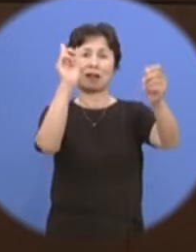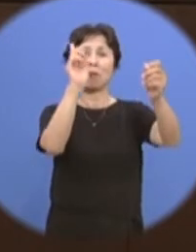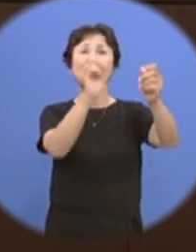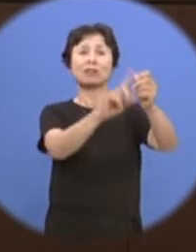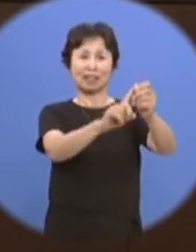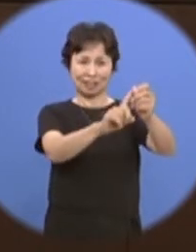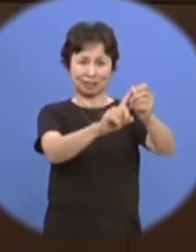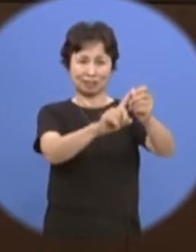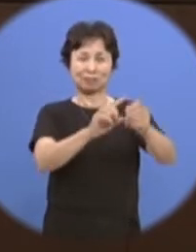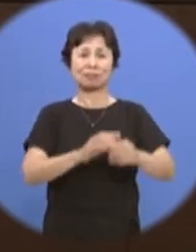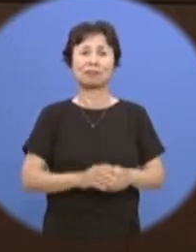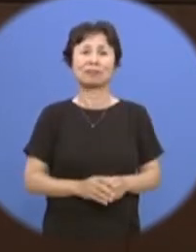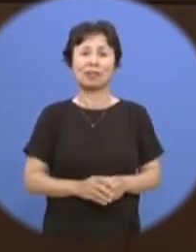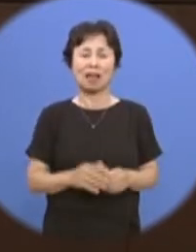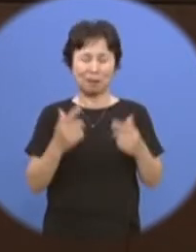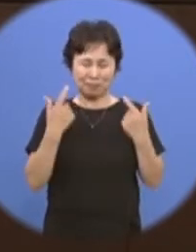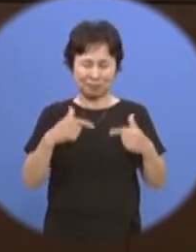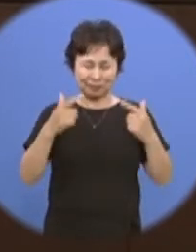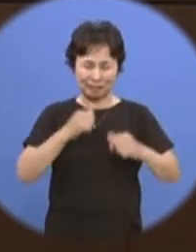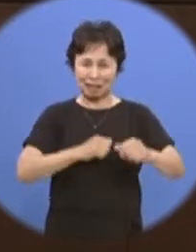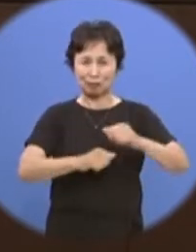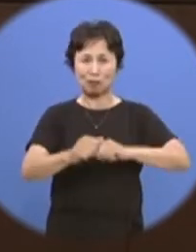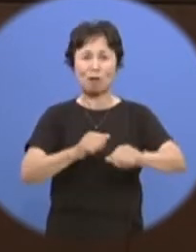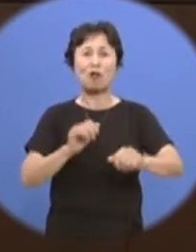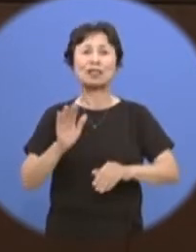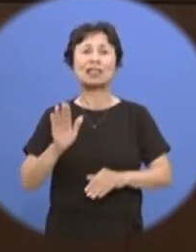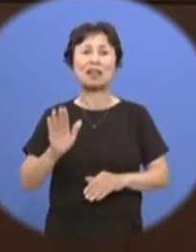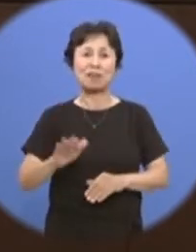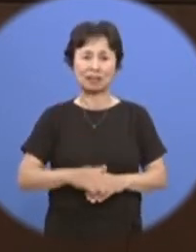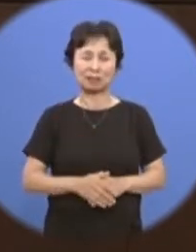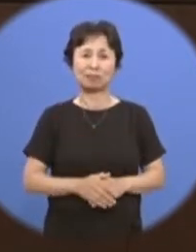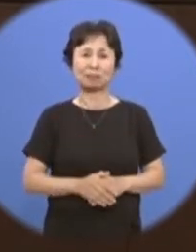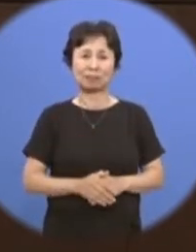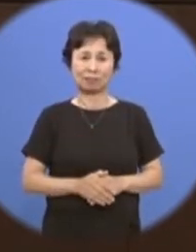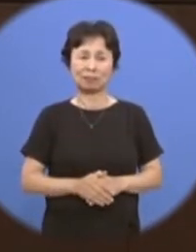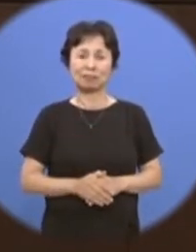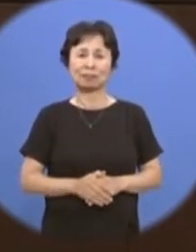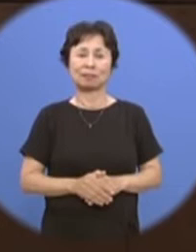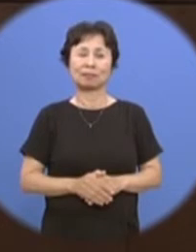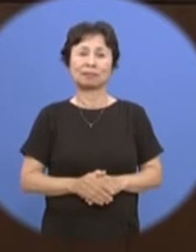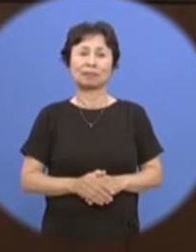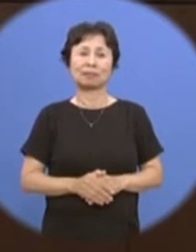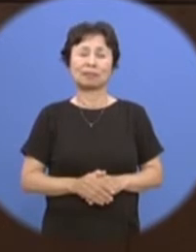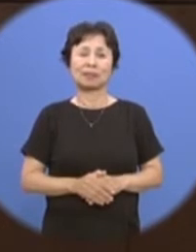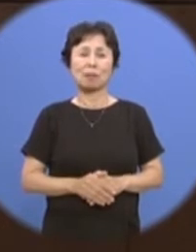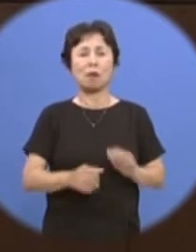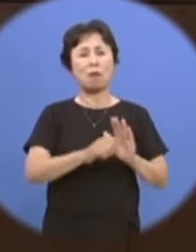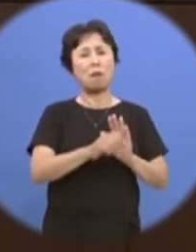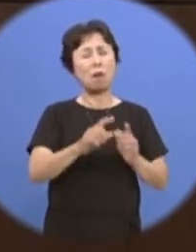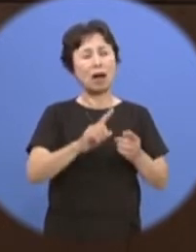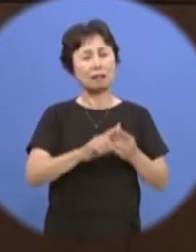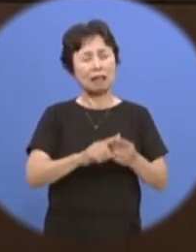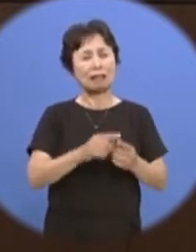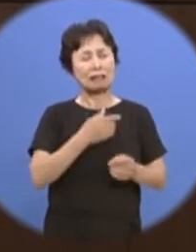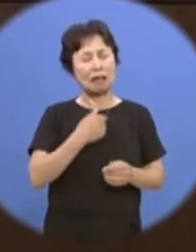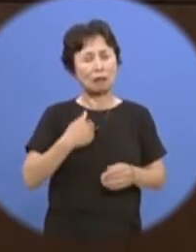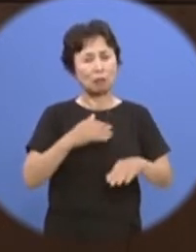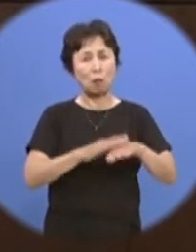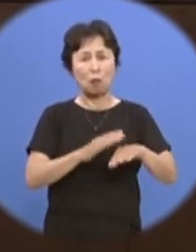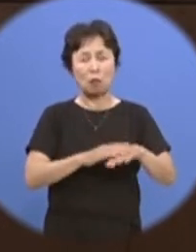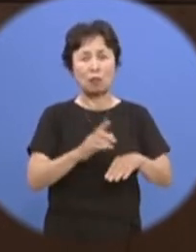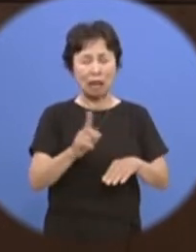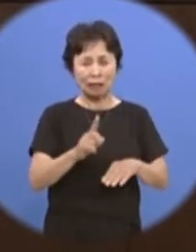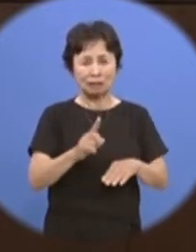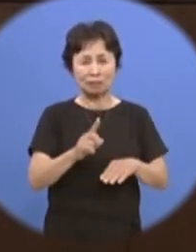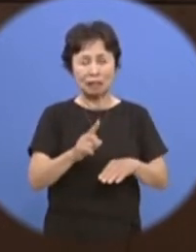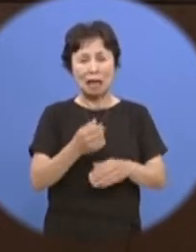目標として日々活動しているわけです。で、ただしですね、どのようにして効率的にできるか、少ない研究